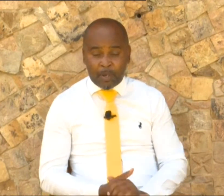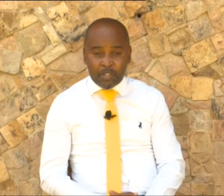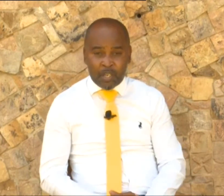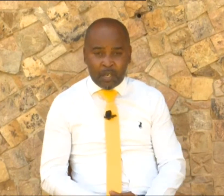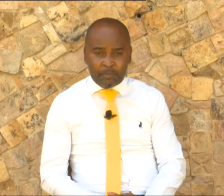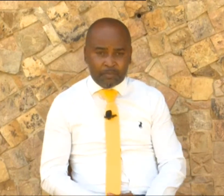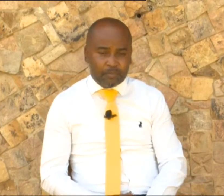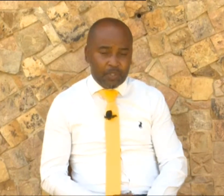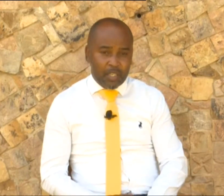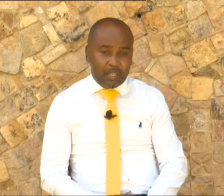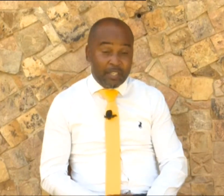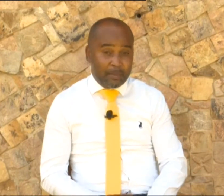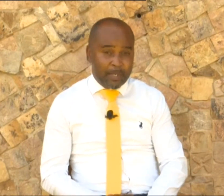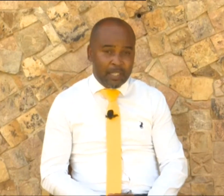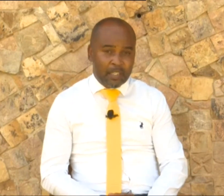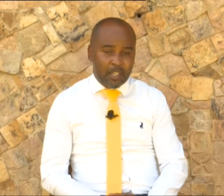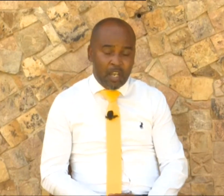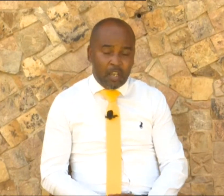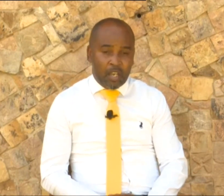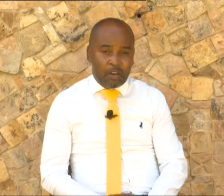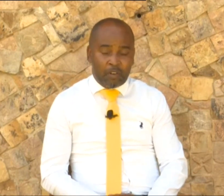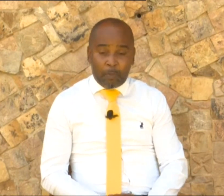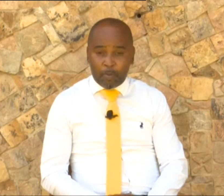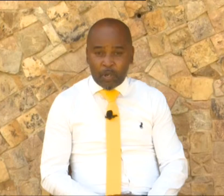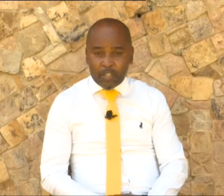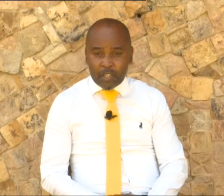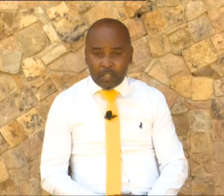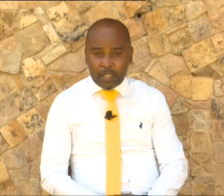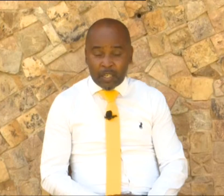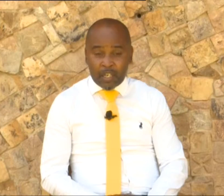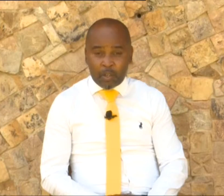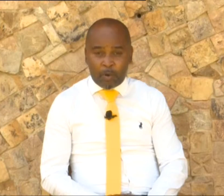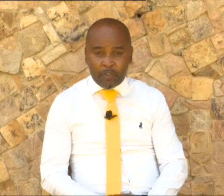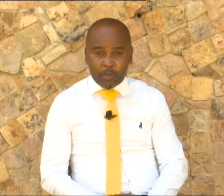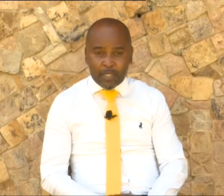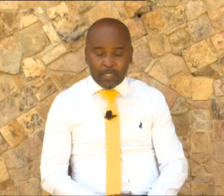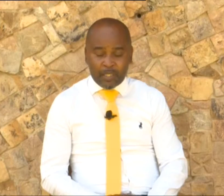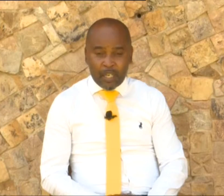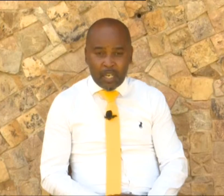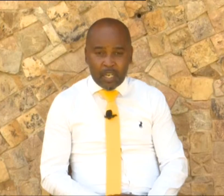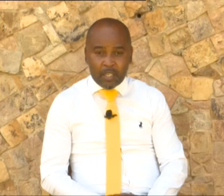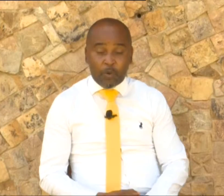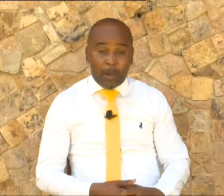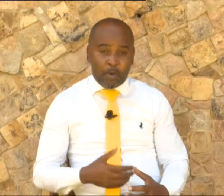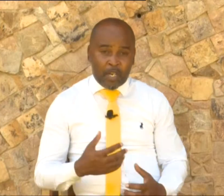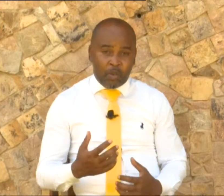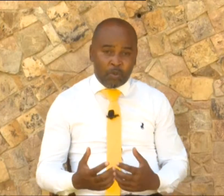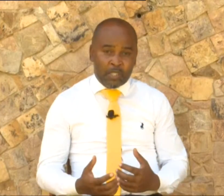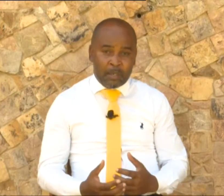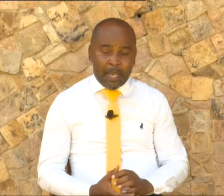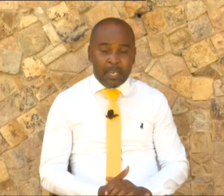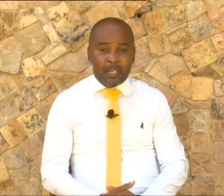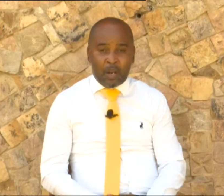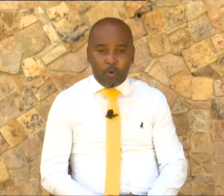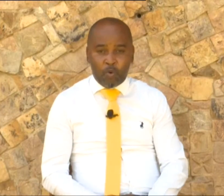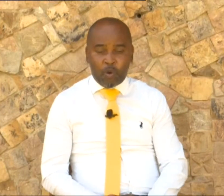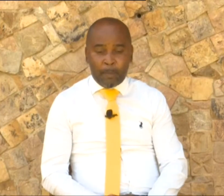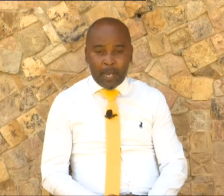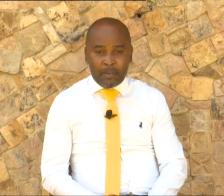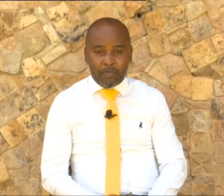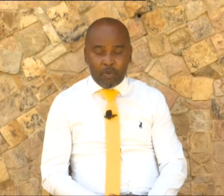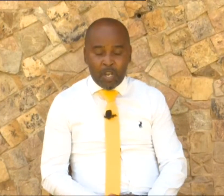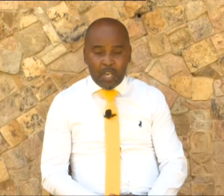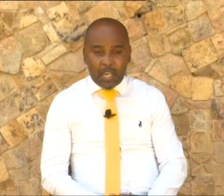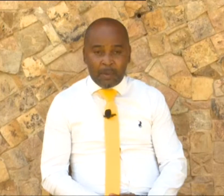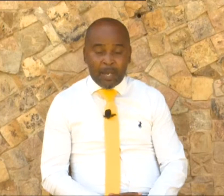about 70% of our population in the kingdom of Eswatini. So uyabona-ke lokuthi banyenti kakhulu-ke